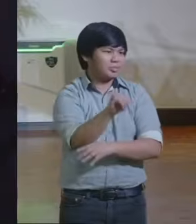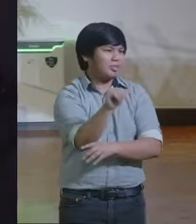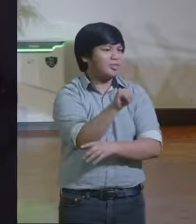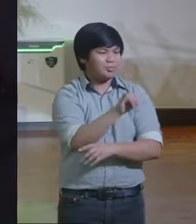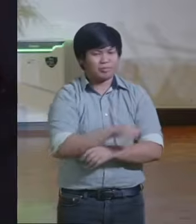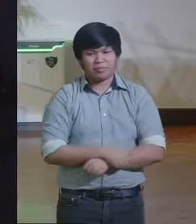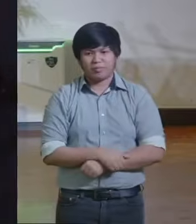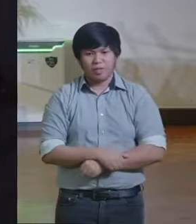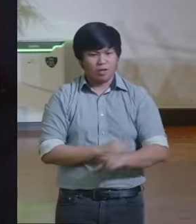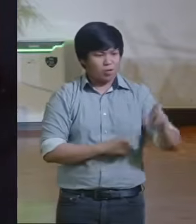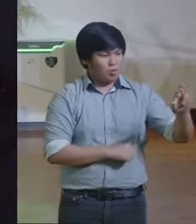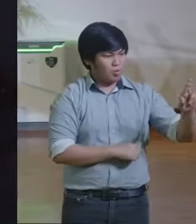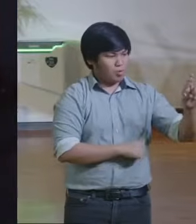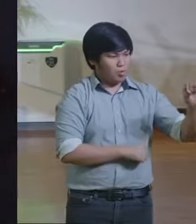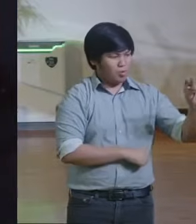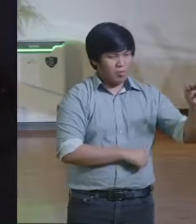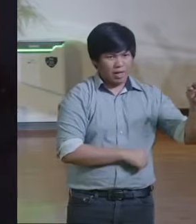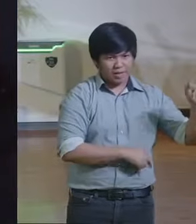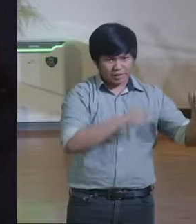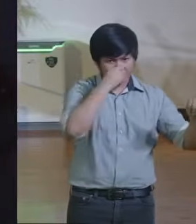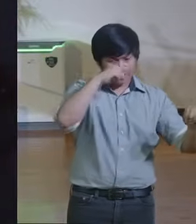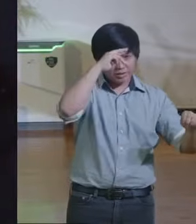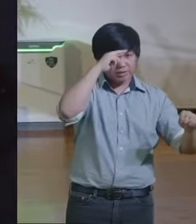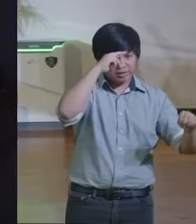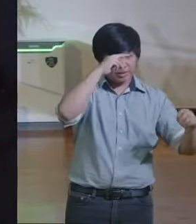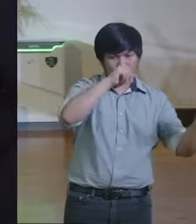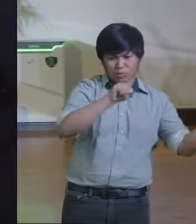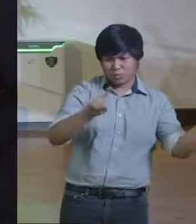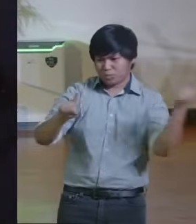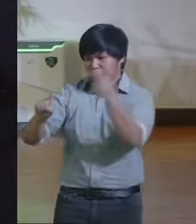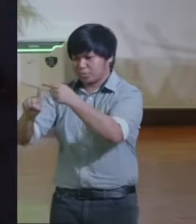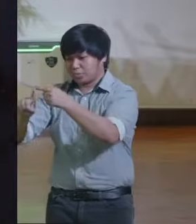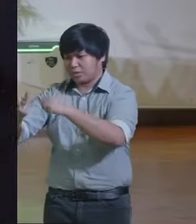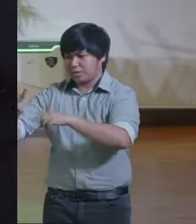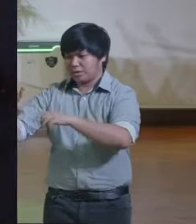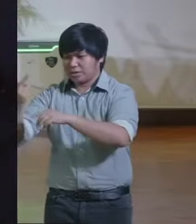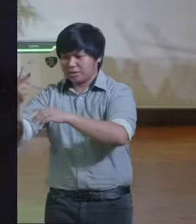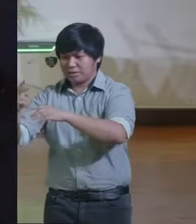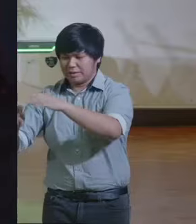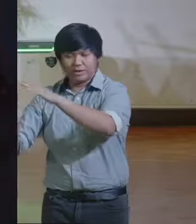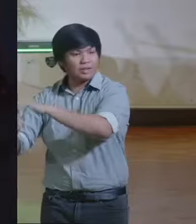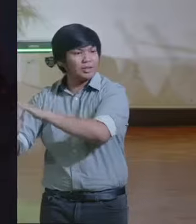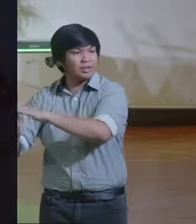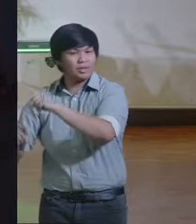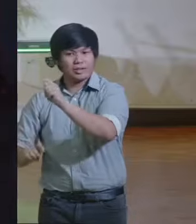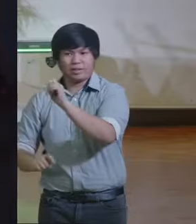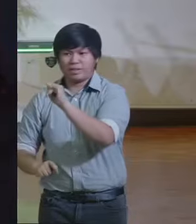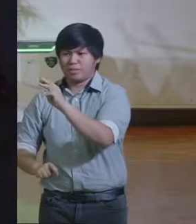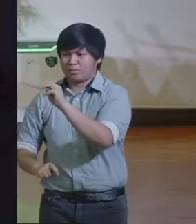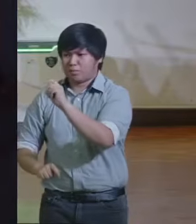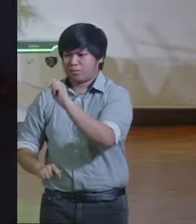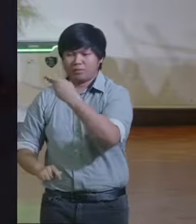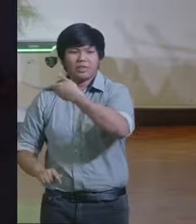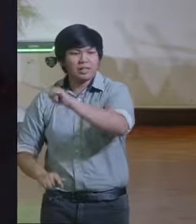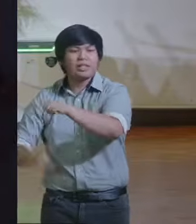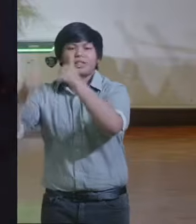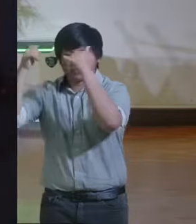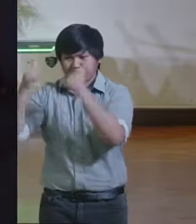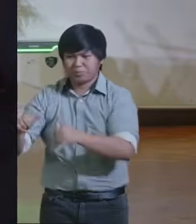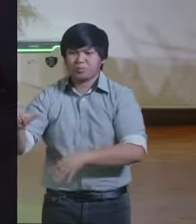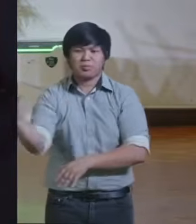Galatians hanggang sa 2 Timothy, ang huling sulat na kanyang sinulat, ganun pa rin po ang kanyang